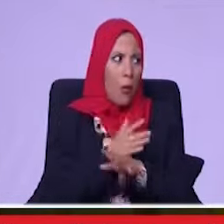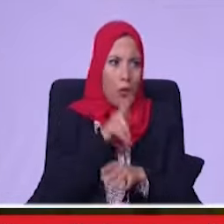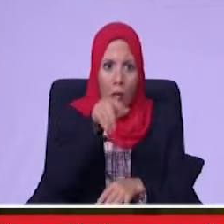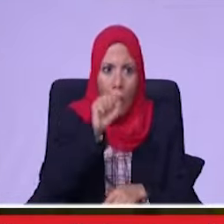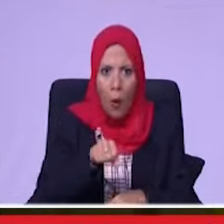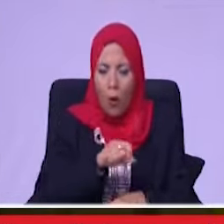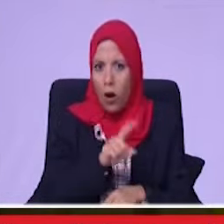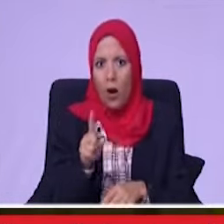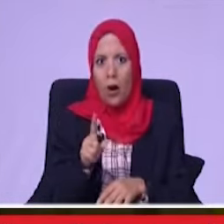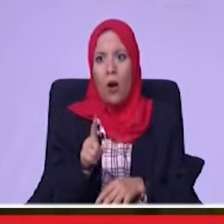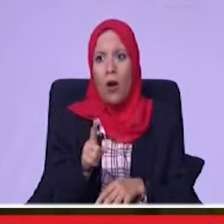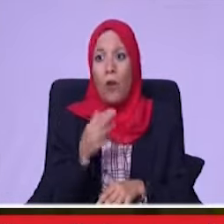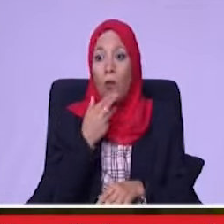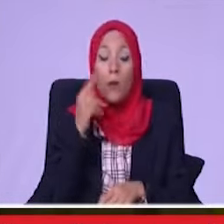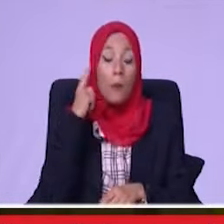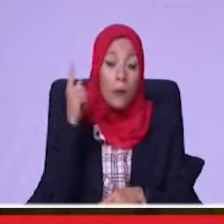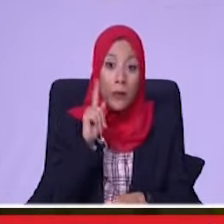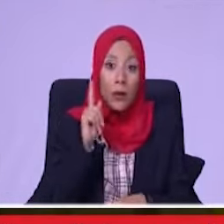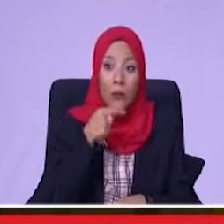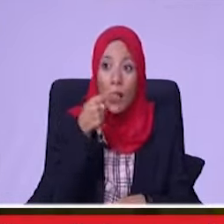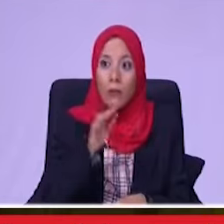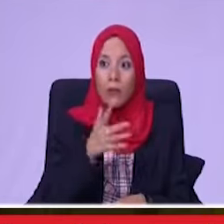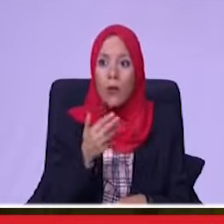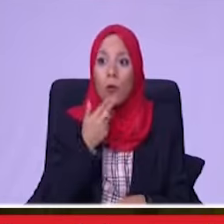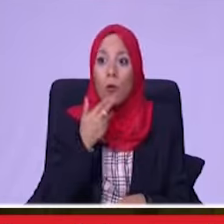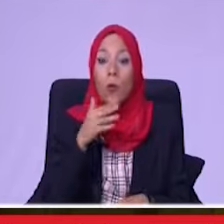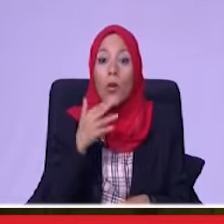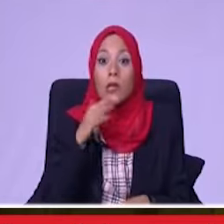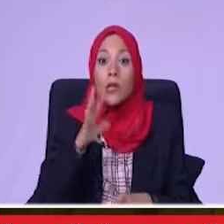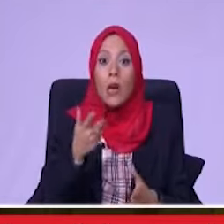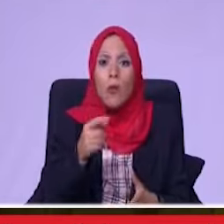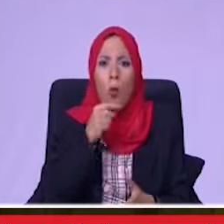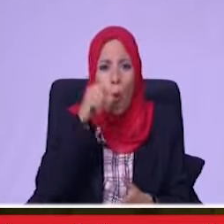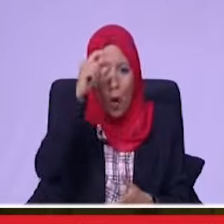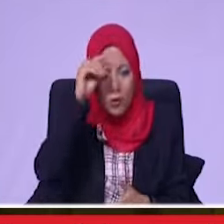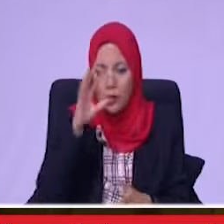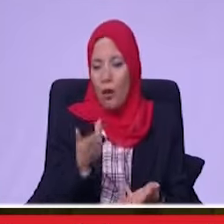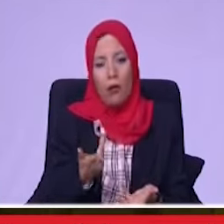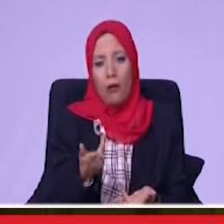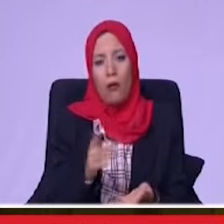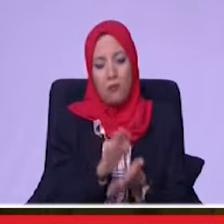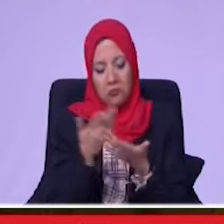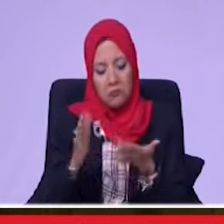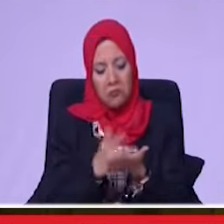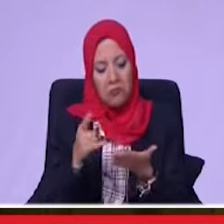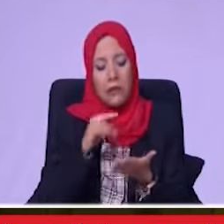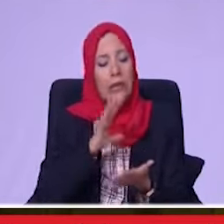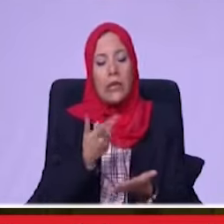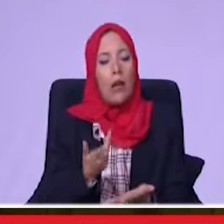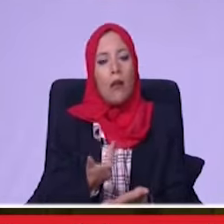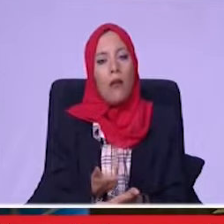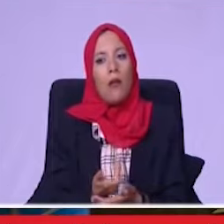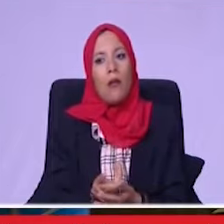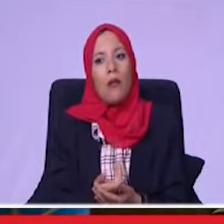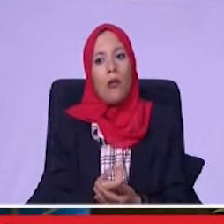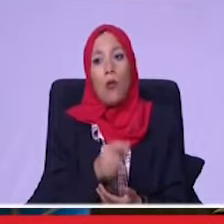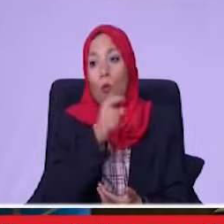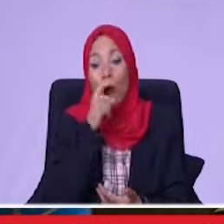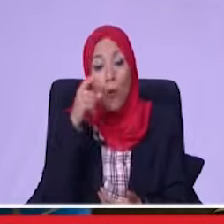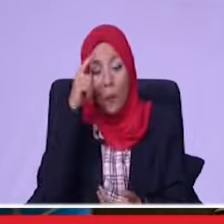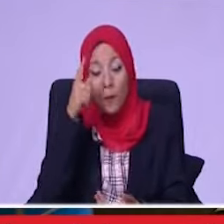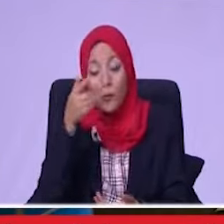يعني هو لا يسمع ولا يتكلم، امال ازاي بيقدر يقرا قران؟ يعني هو انا اللي عرفته انه بيعرف يقرا قران. هو قراءه القران